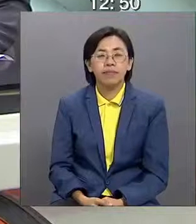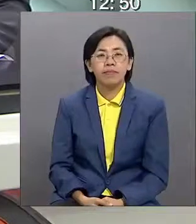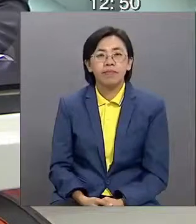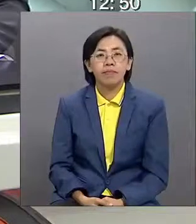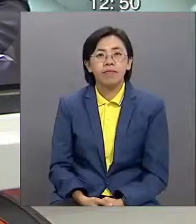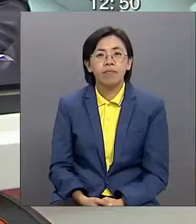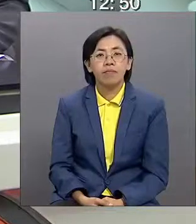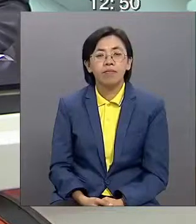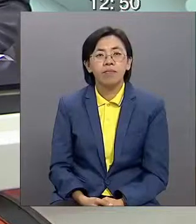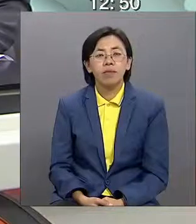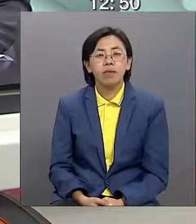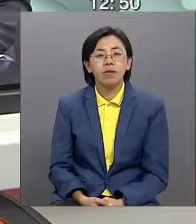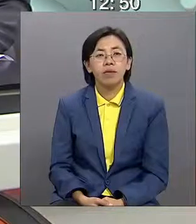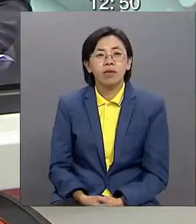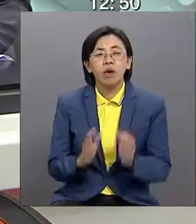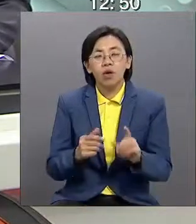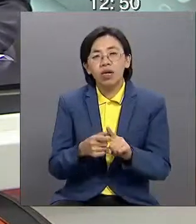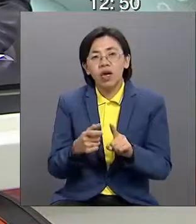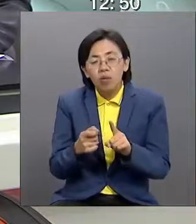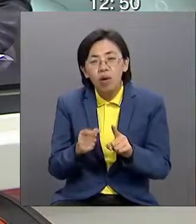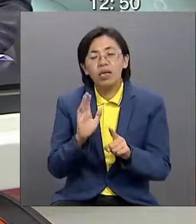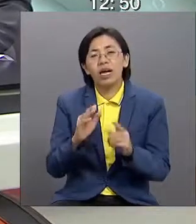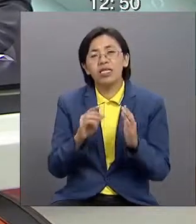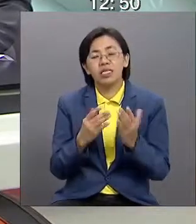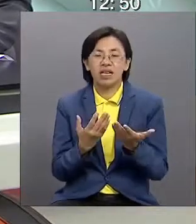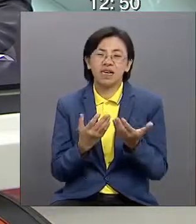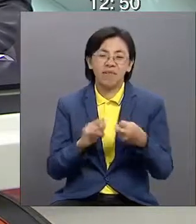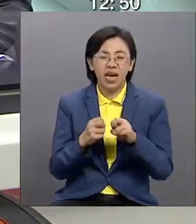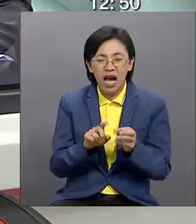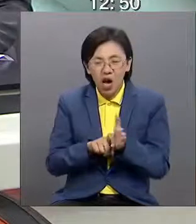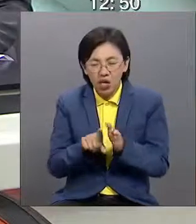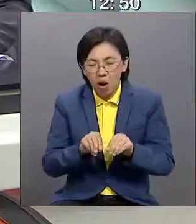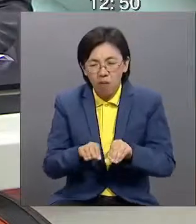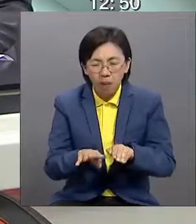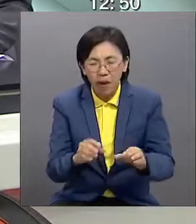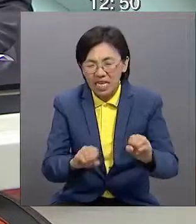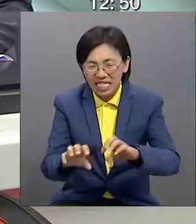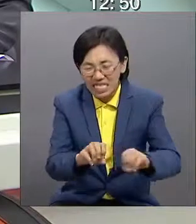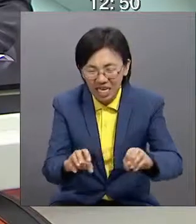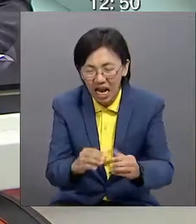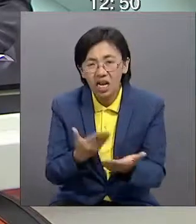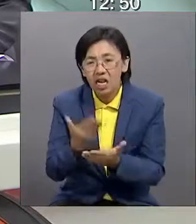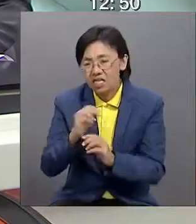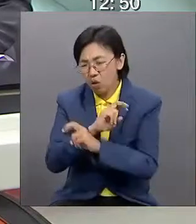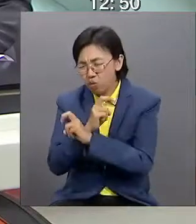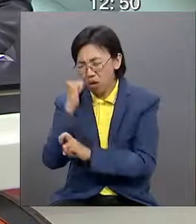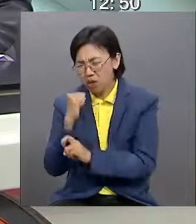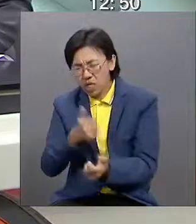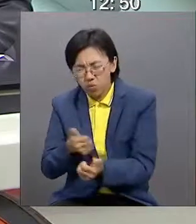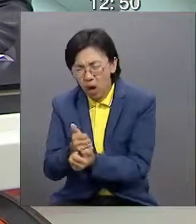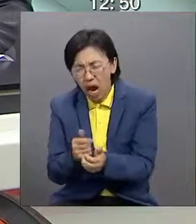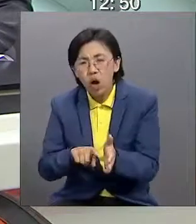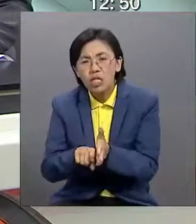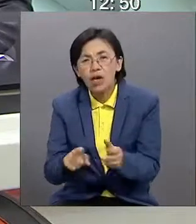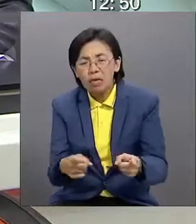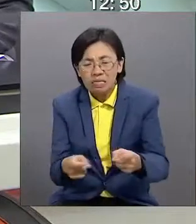ชาวไร่ข้าวโพดในจังหวัดตากเดือดร้อนอย่างหนักนะหลังจากที่หนอนกระทู้ระบาดค่ะแม้ว่าจะลงทุนซื้อยาฆ่าแมลงมาฉีดพ่นแล้วก็ตามแต่ก็ยัง